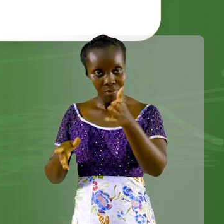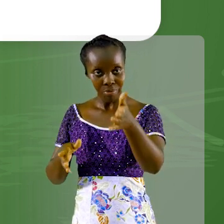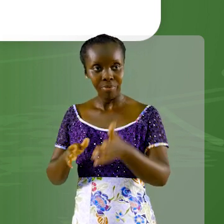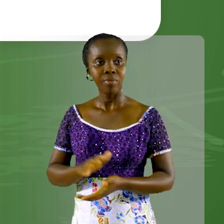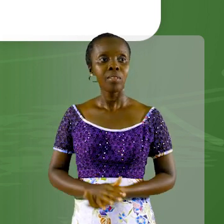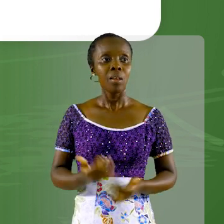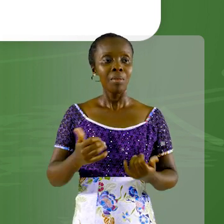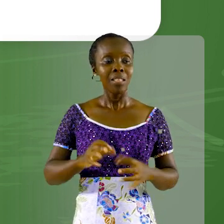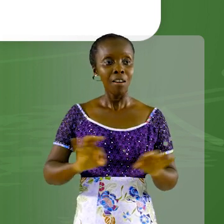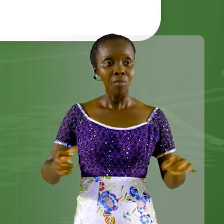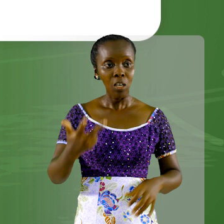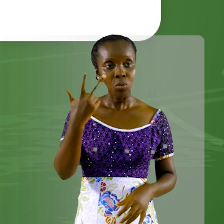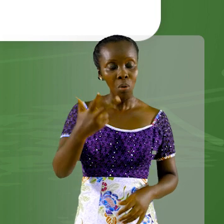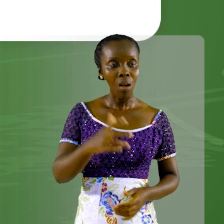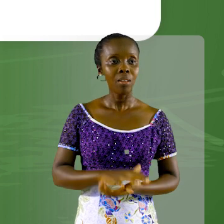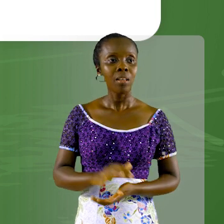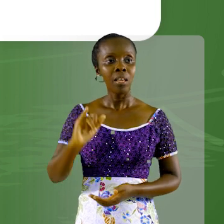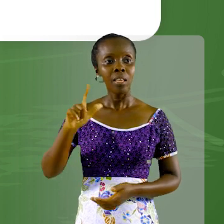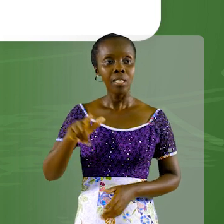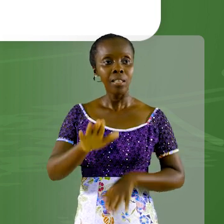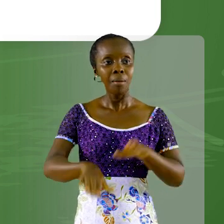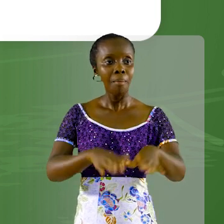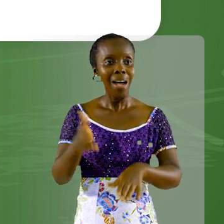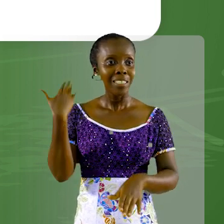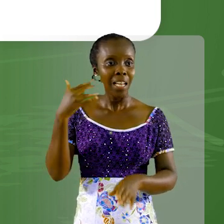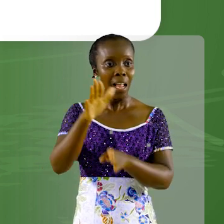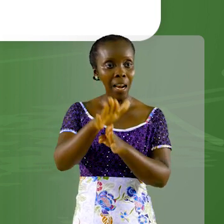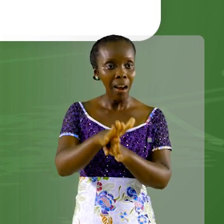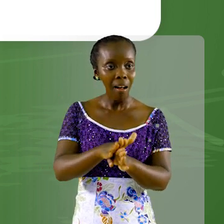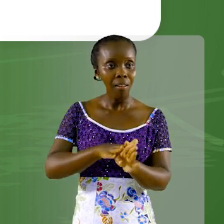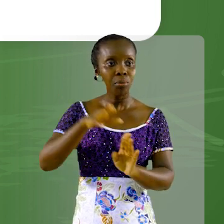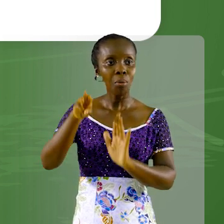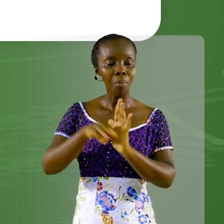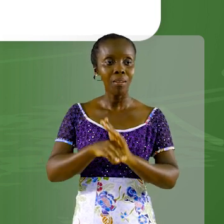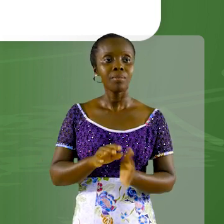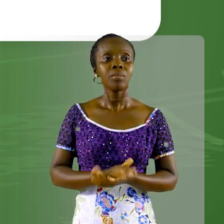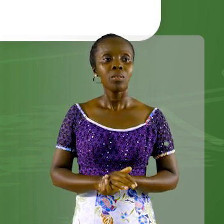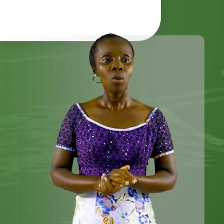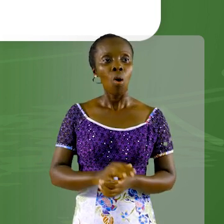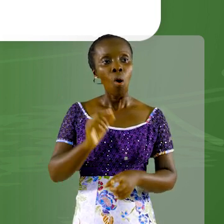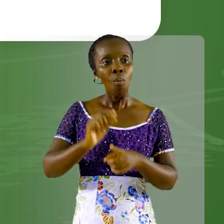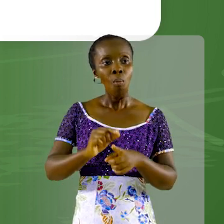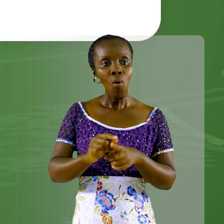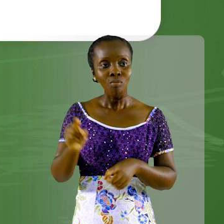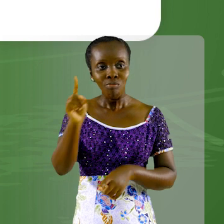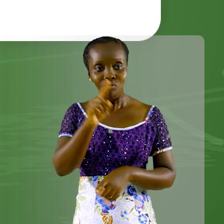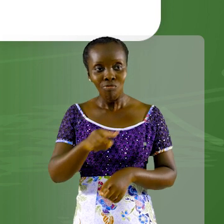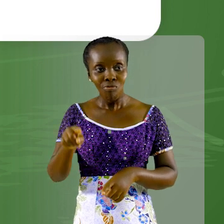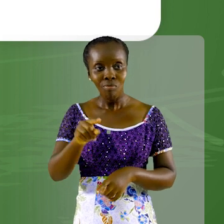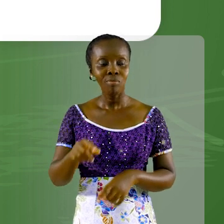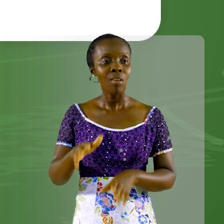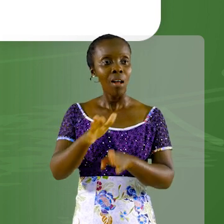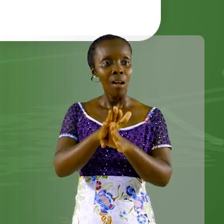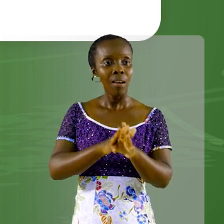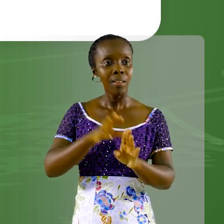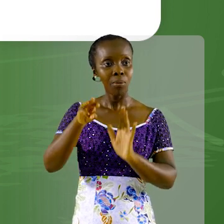La phrase 3, il marchait lentement. Nous avons lentement.